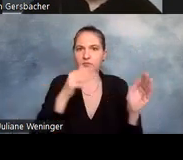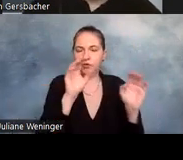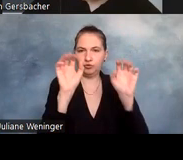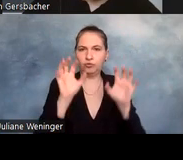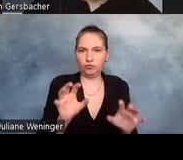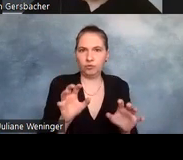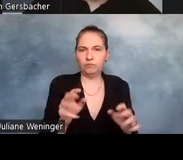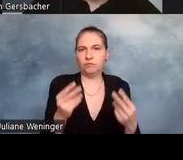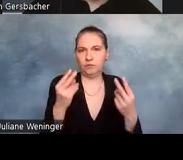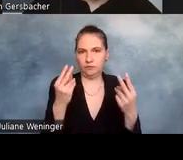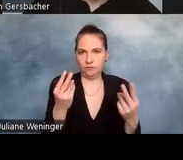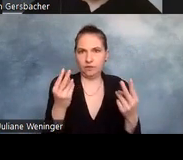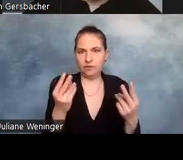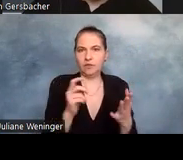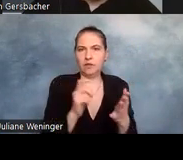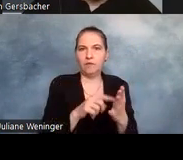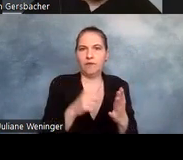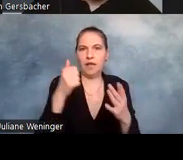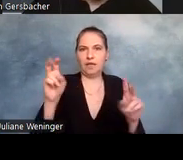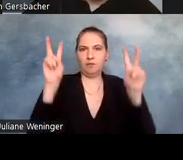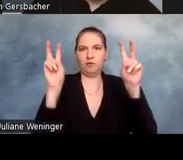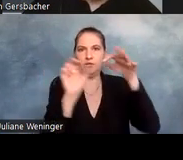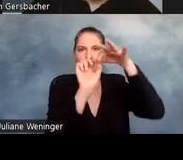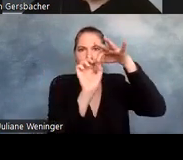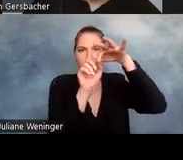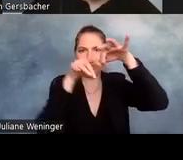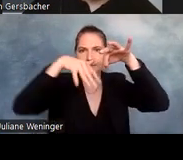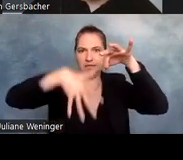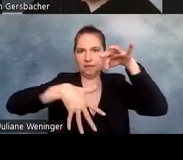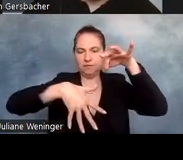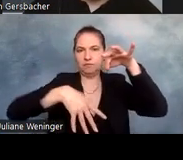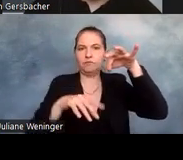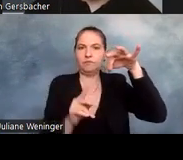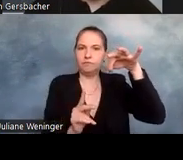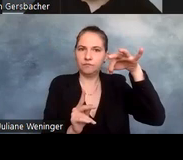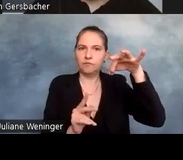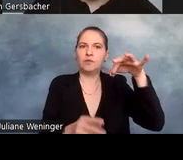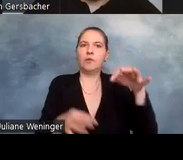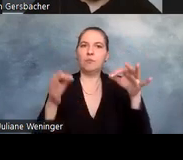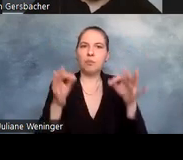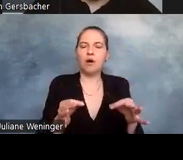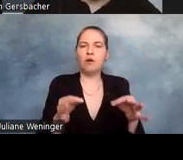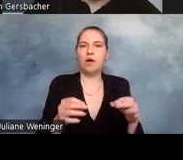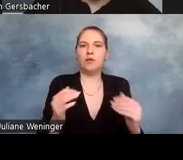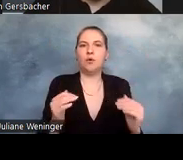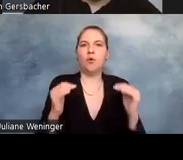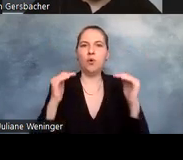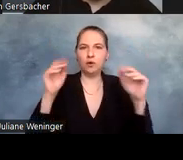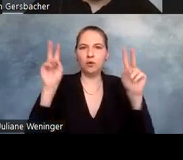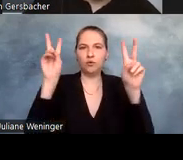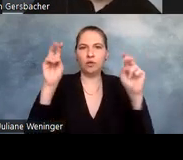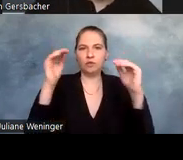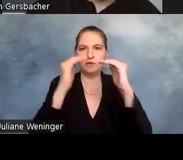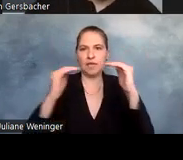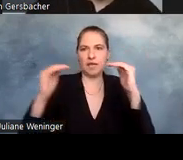wenn eine Überschrift einer anderen untergeordnet ist, sollte sie eine höhere Überschriftsebene haben.